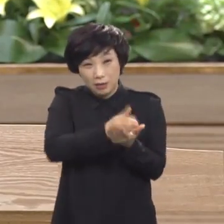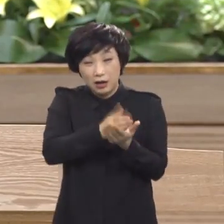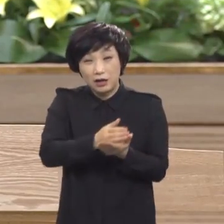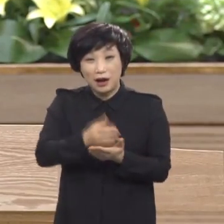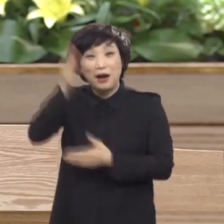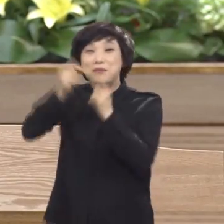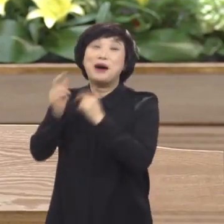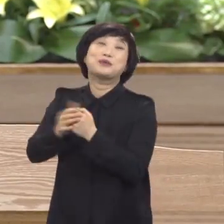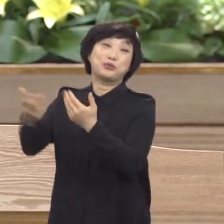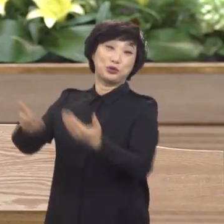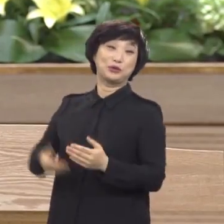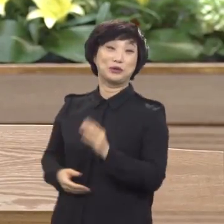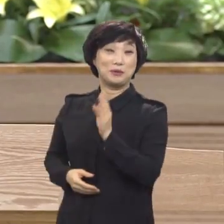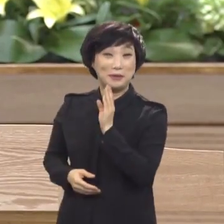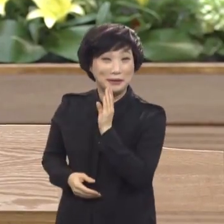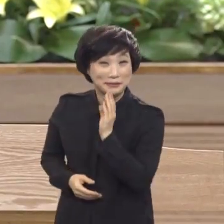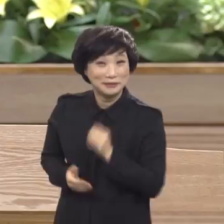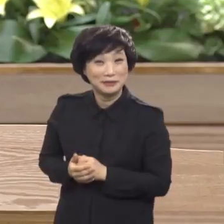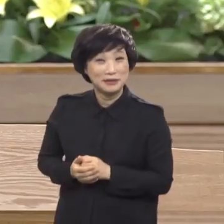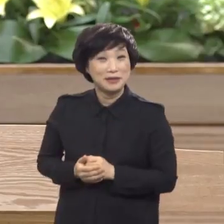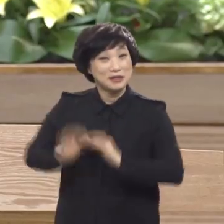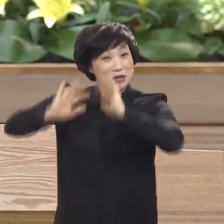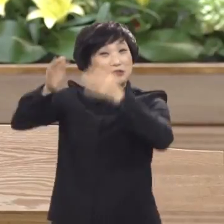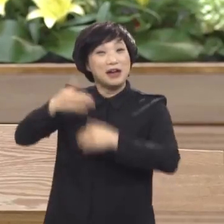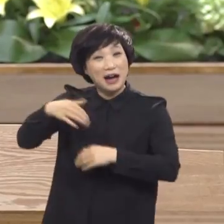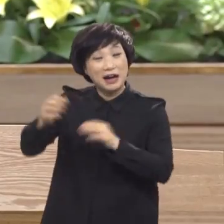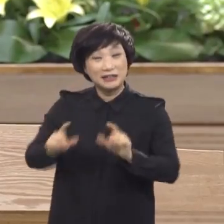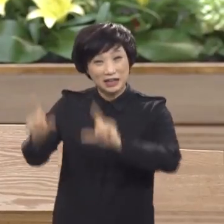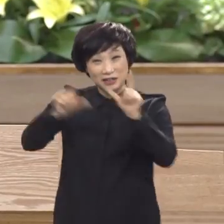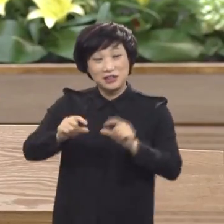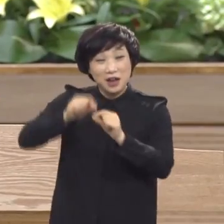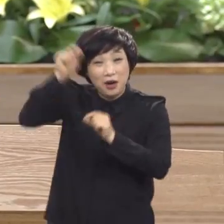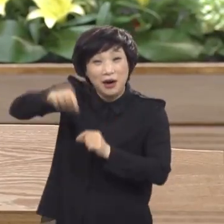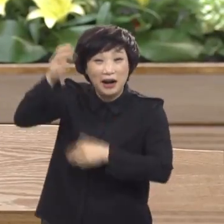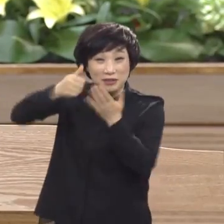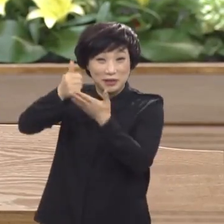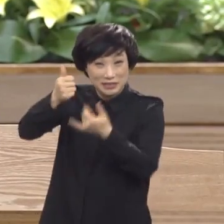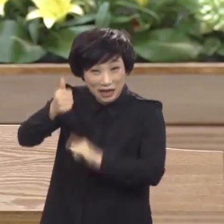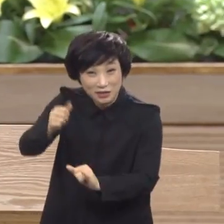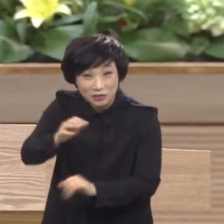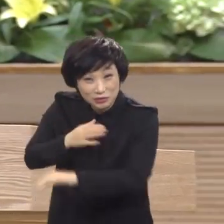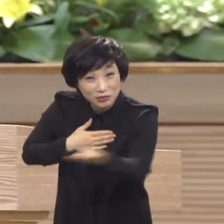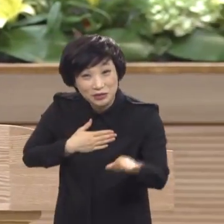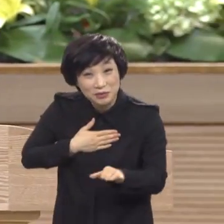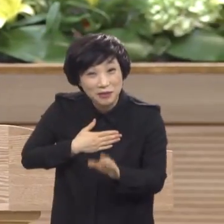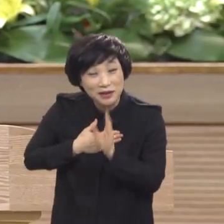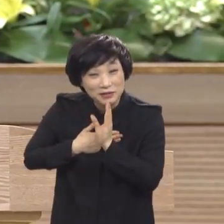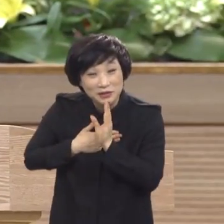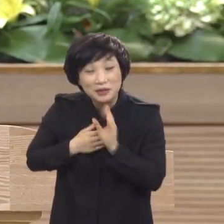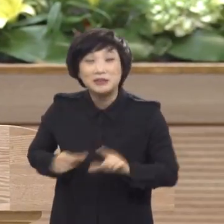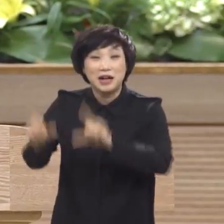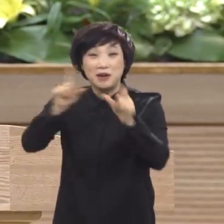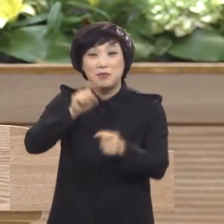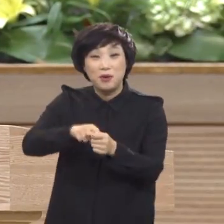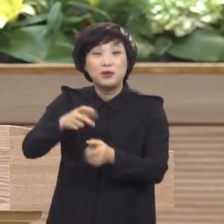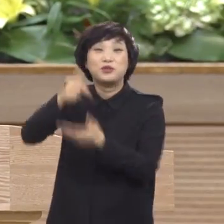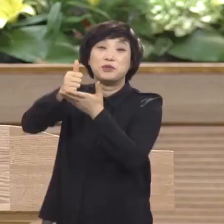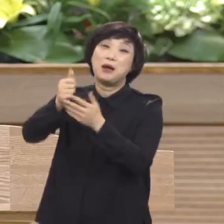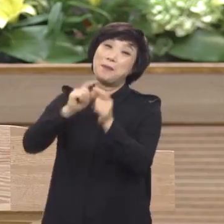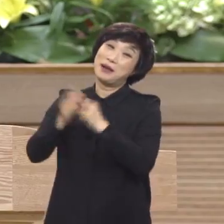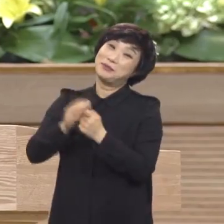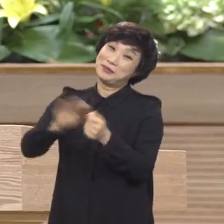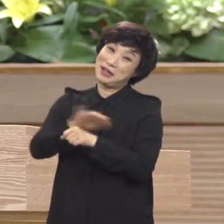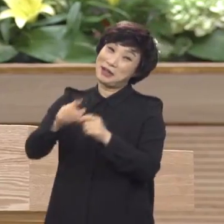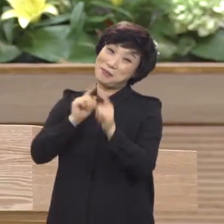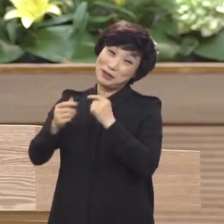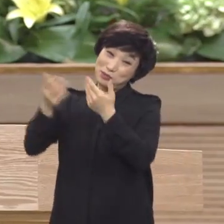하나님 말씀이요. 천국에서 영원히 하나님의 자녀로서 살자고 주님께서 주신